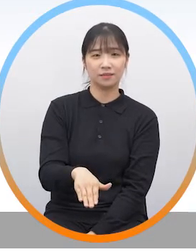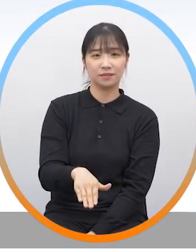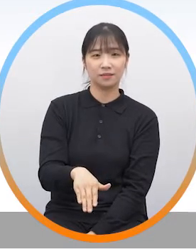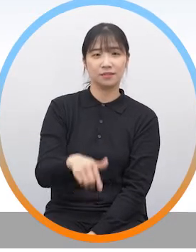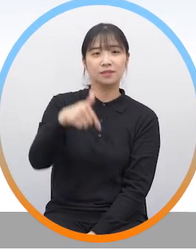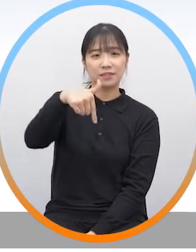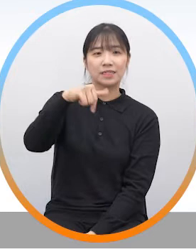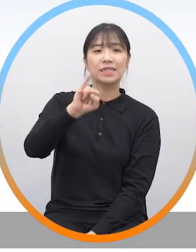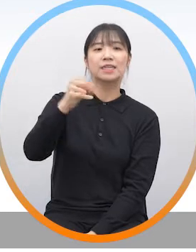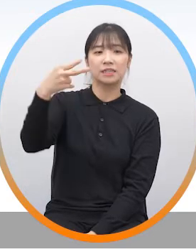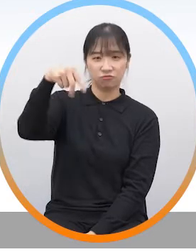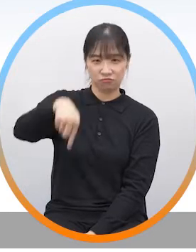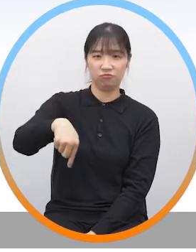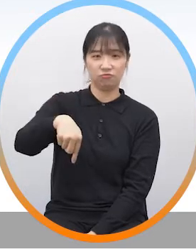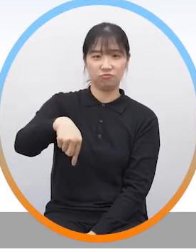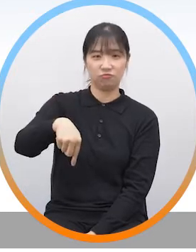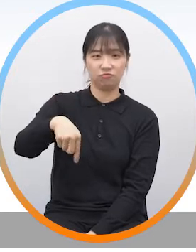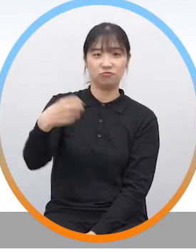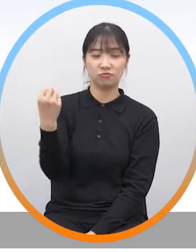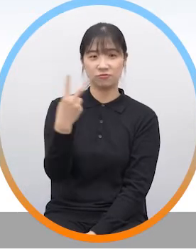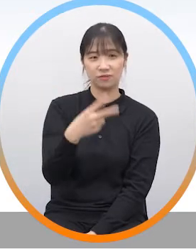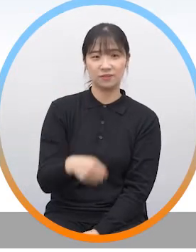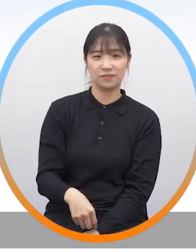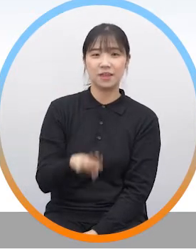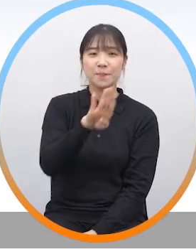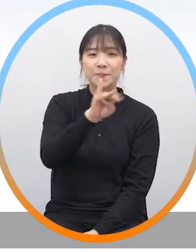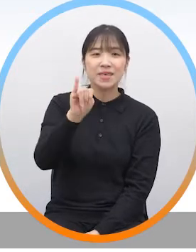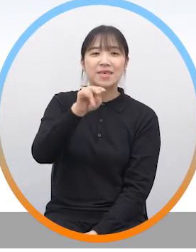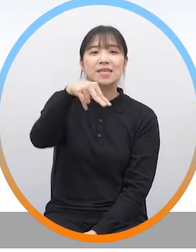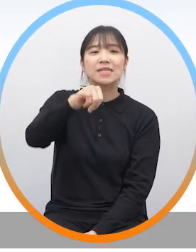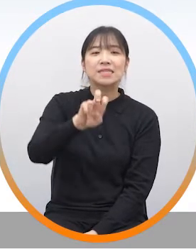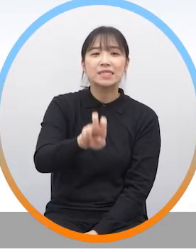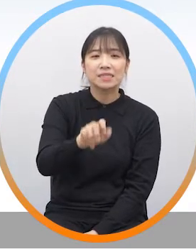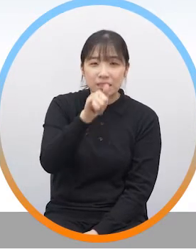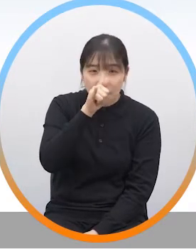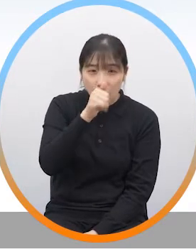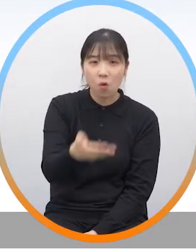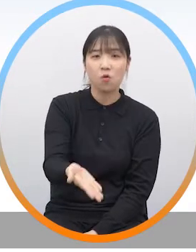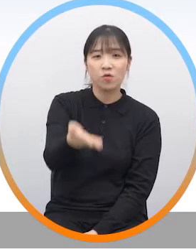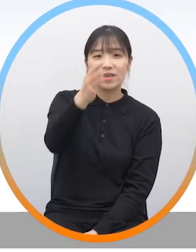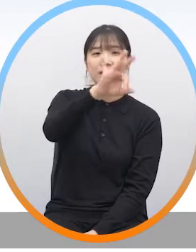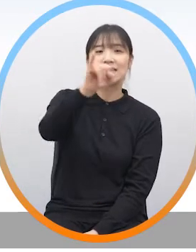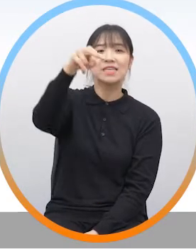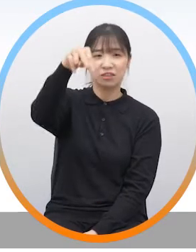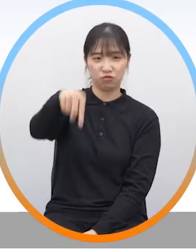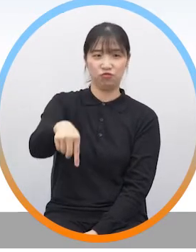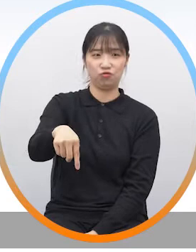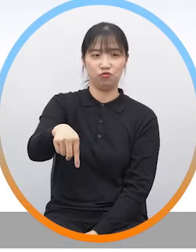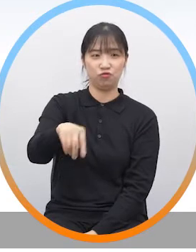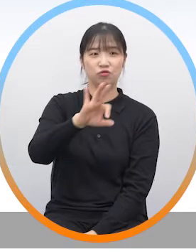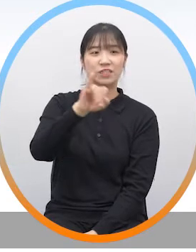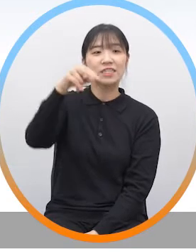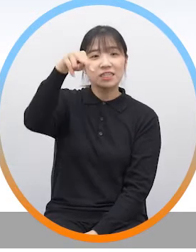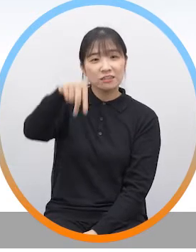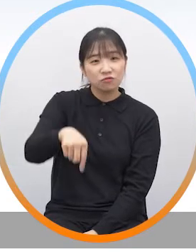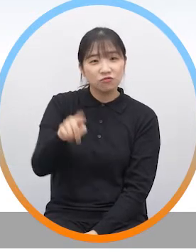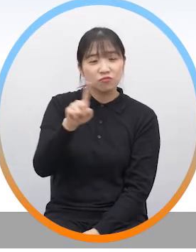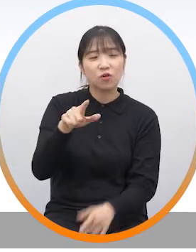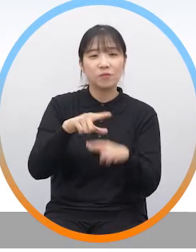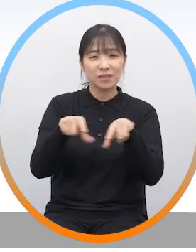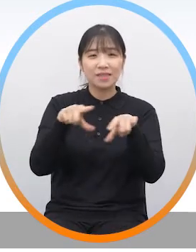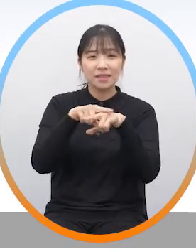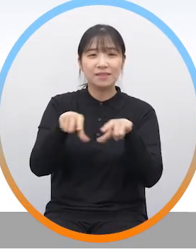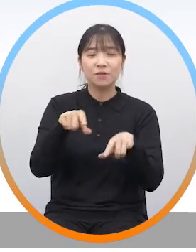이수라고, 기두라고 하고요. 비신이 있고 저 위를 이수라고 합니다. 이수에는